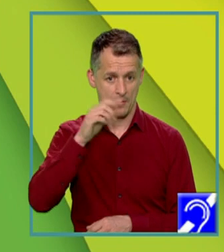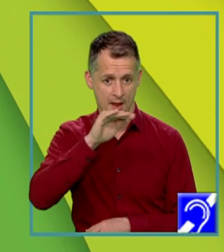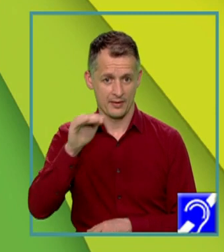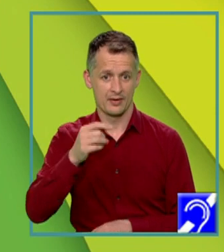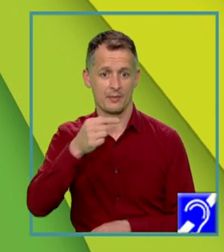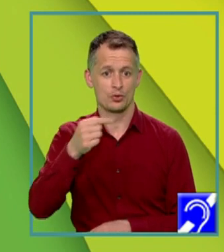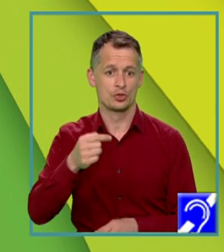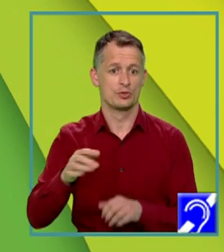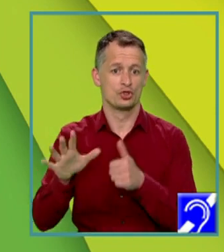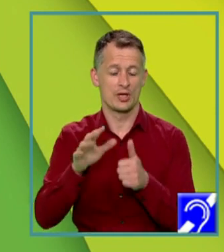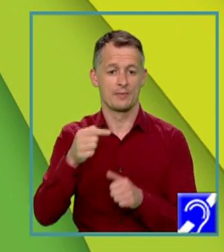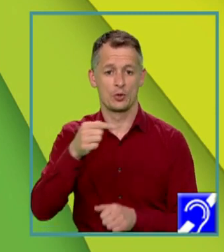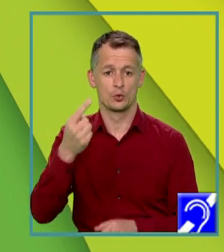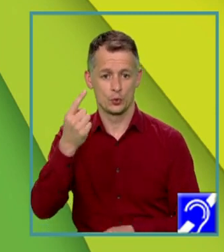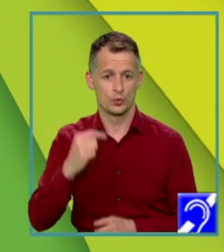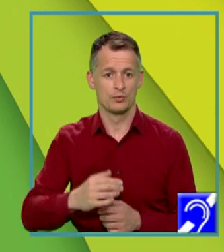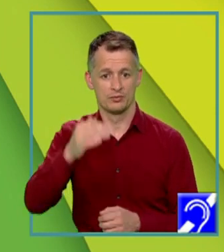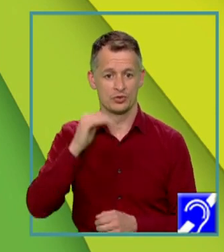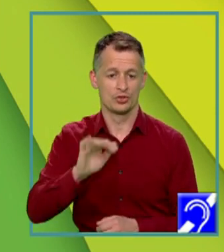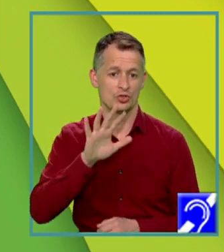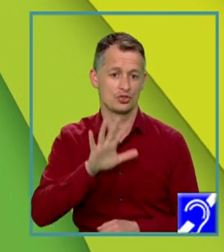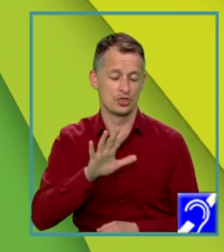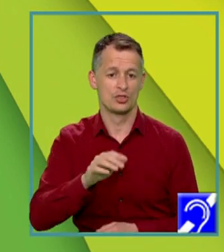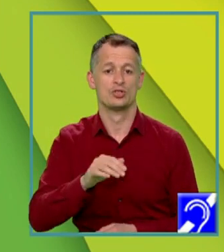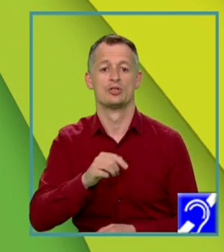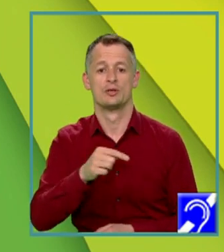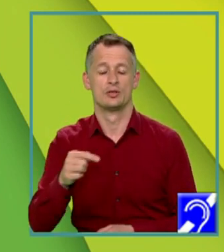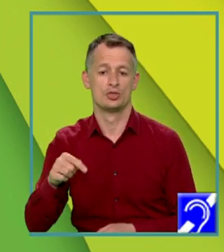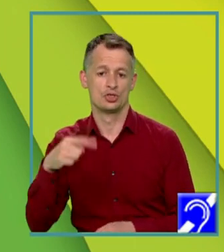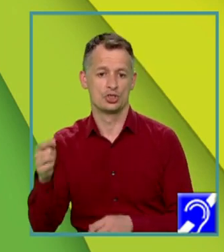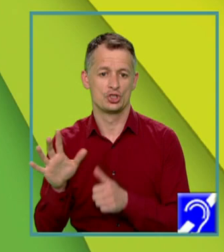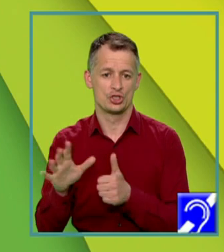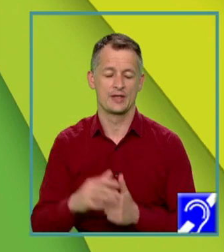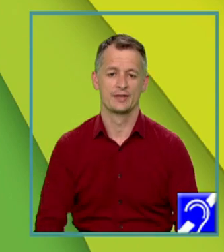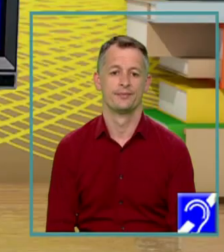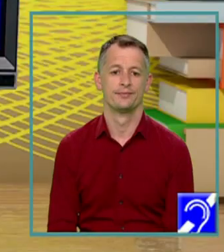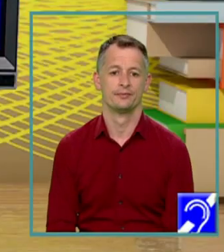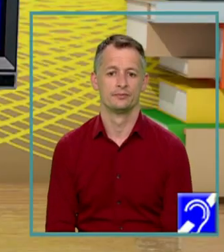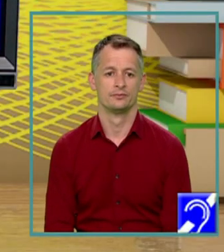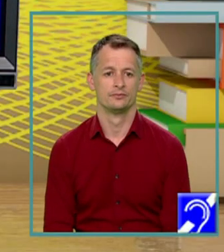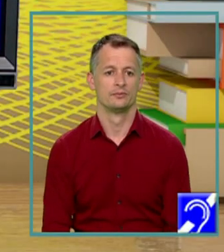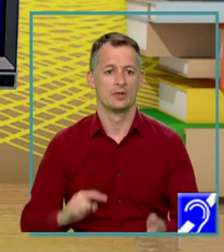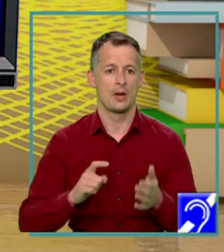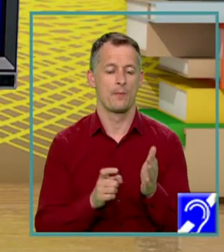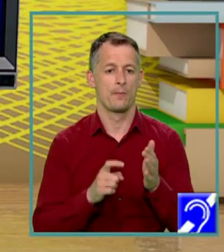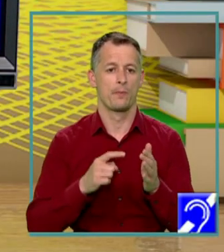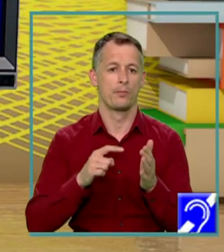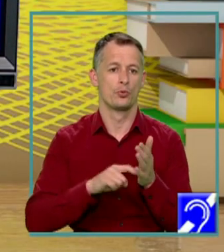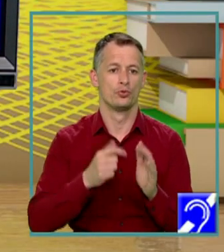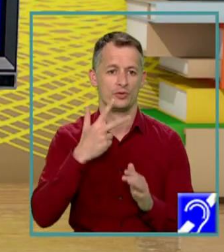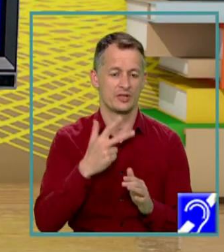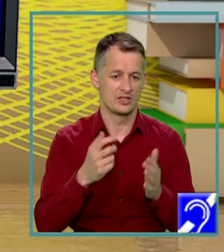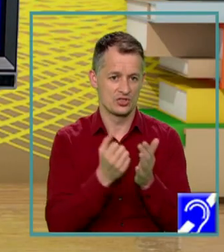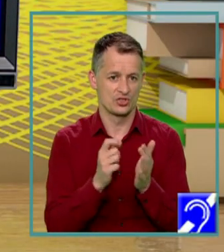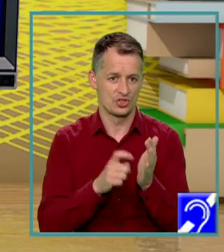elementele miros 6 minus 1 și pe linia a doua elementele 5 pfai punctul 3 se cere